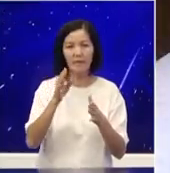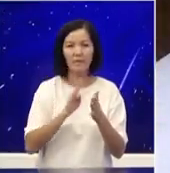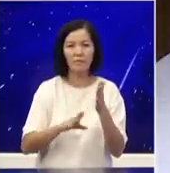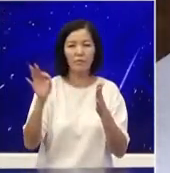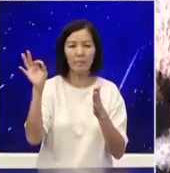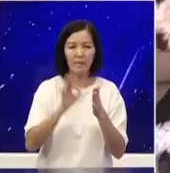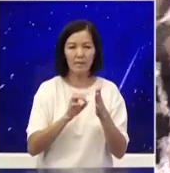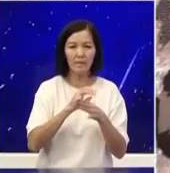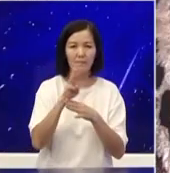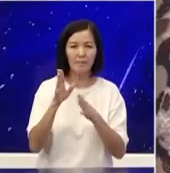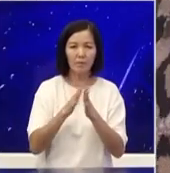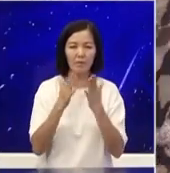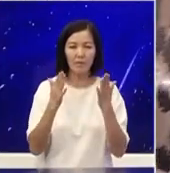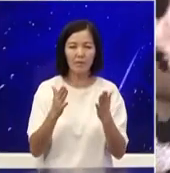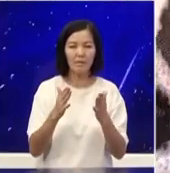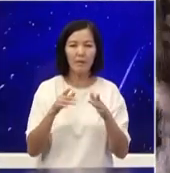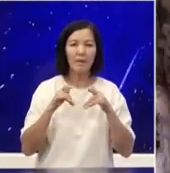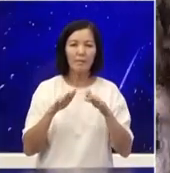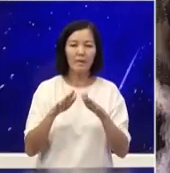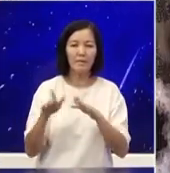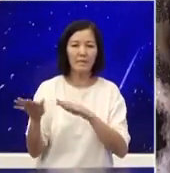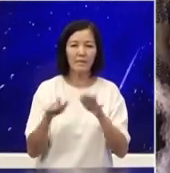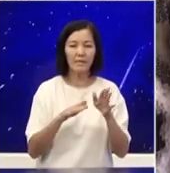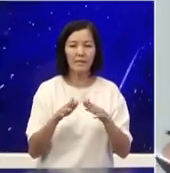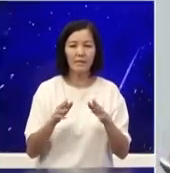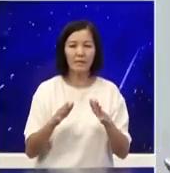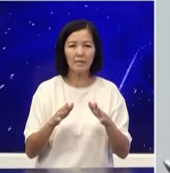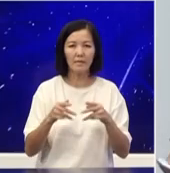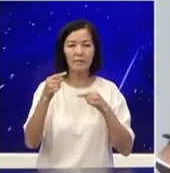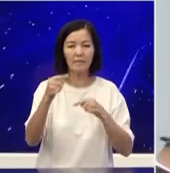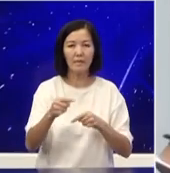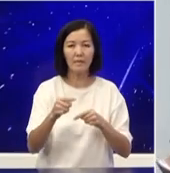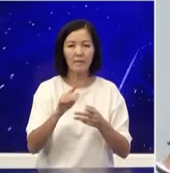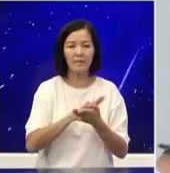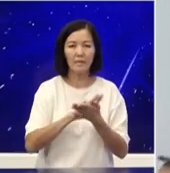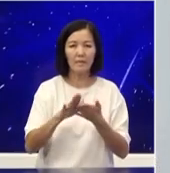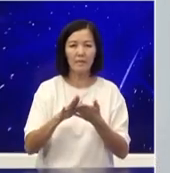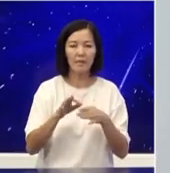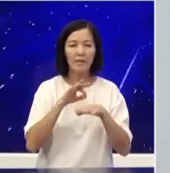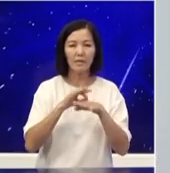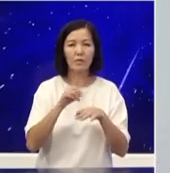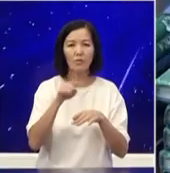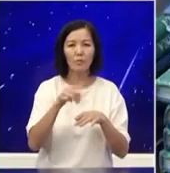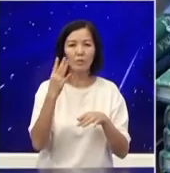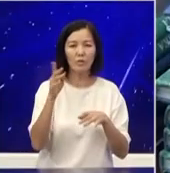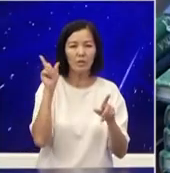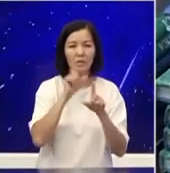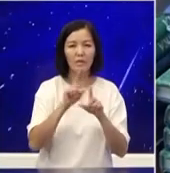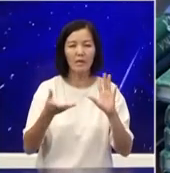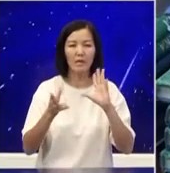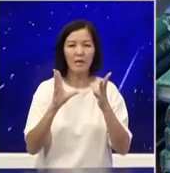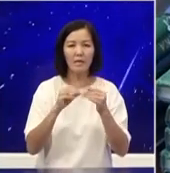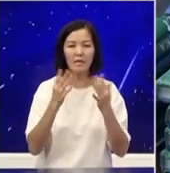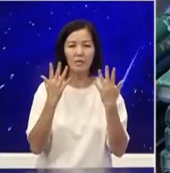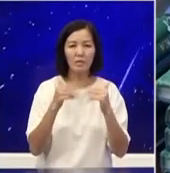детей уже обеспечены книгами. Процесс выдачи учебников с соблюдением санитарных требований идет и в средней школе номер 4. Количество учащихся